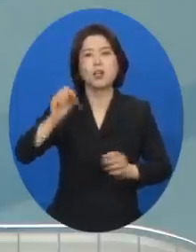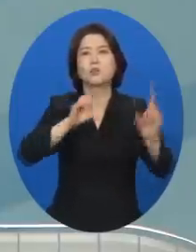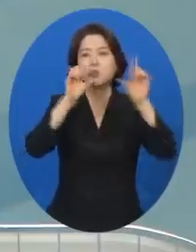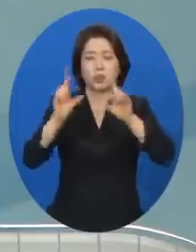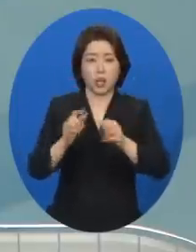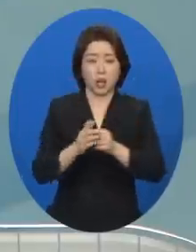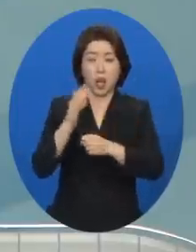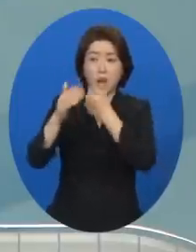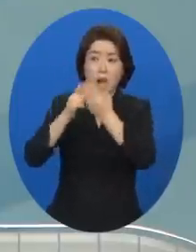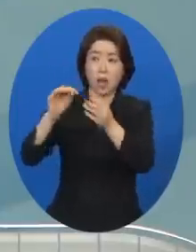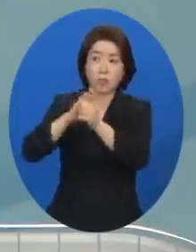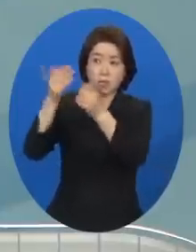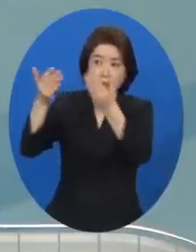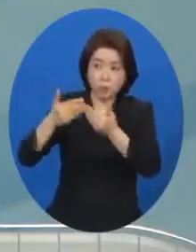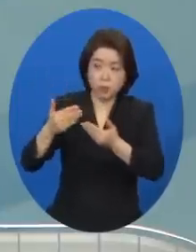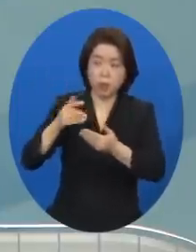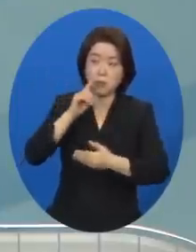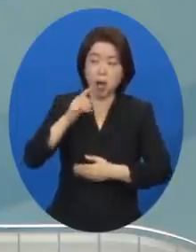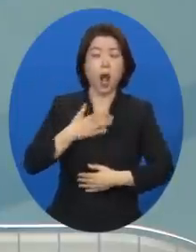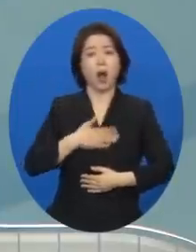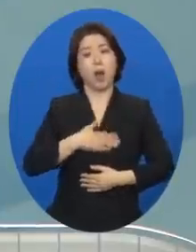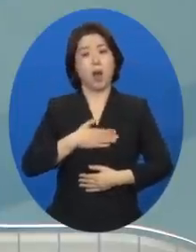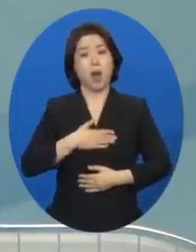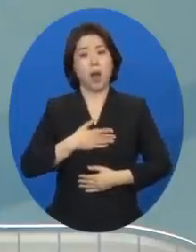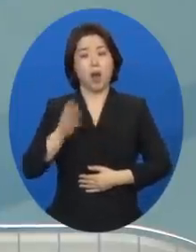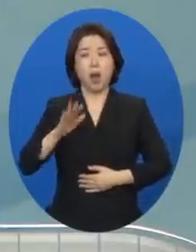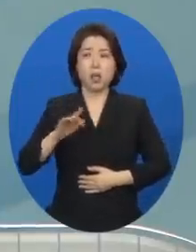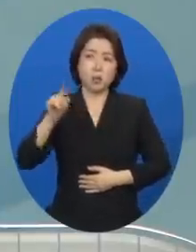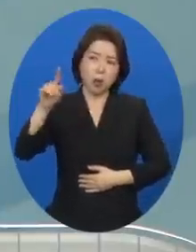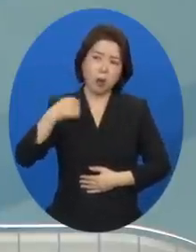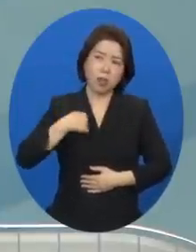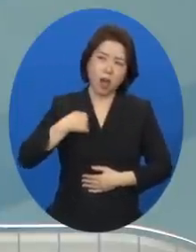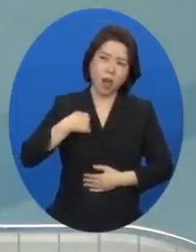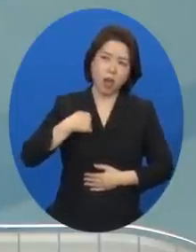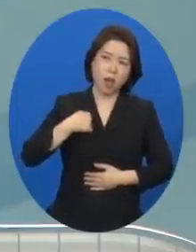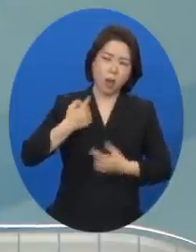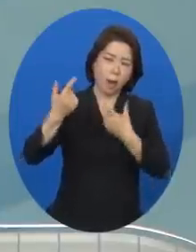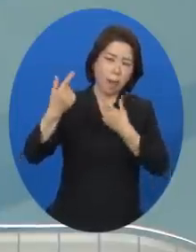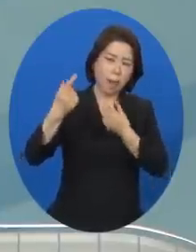말을 모르는 건 아니에요 그럼 절기는 실제로 아니었어요